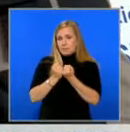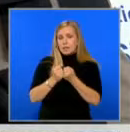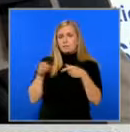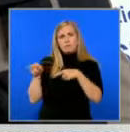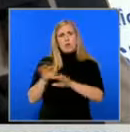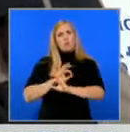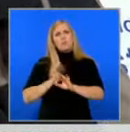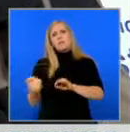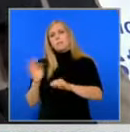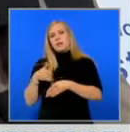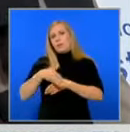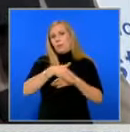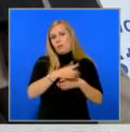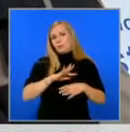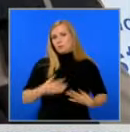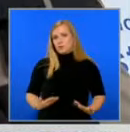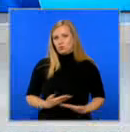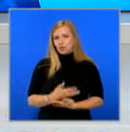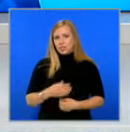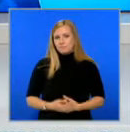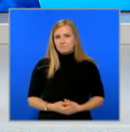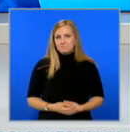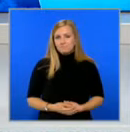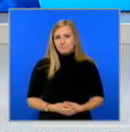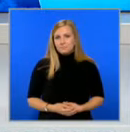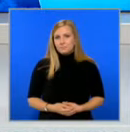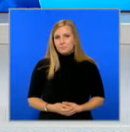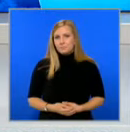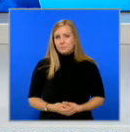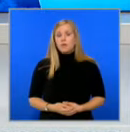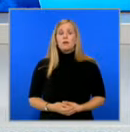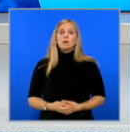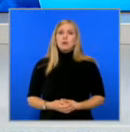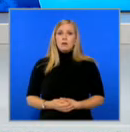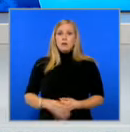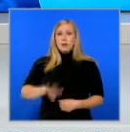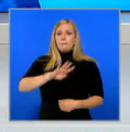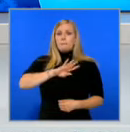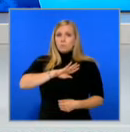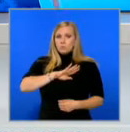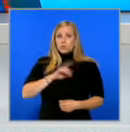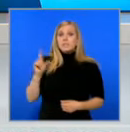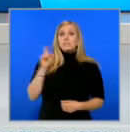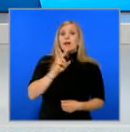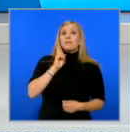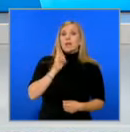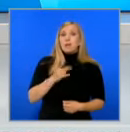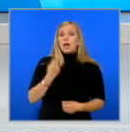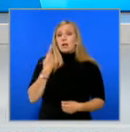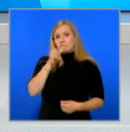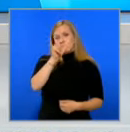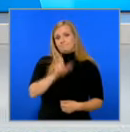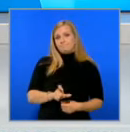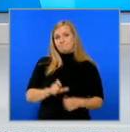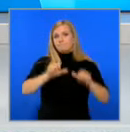готови отново да помагат отиде си ставри калинов една от най-популярните фигури в